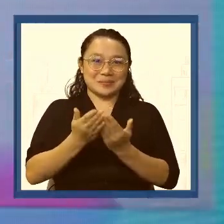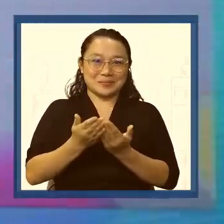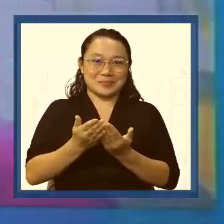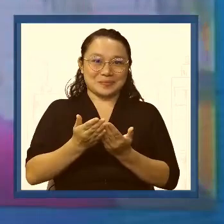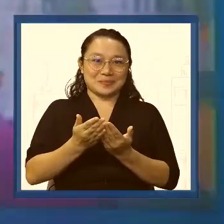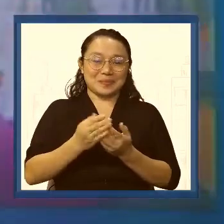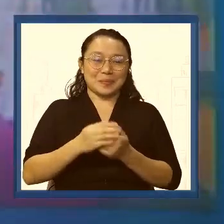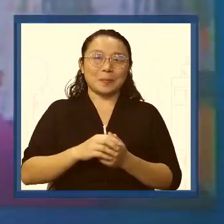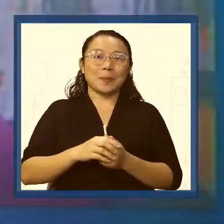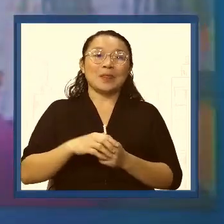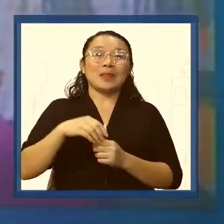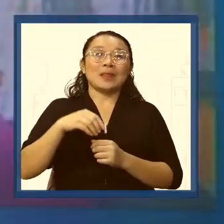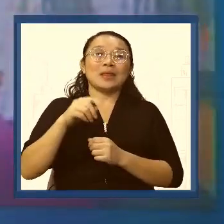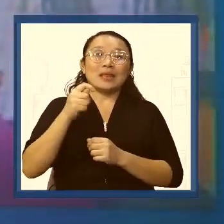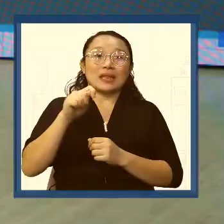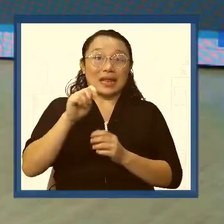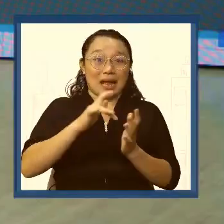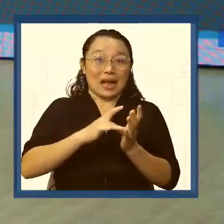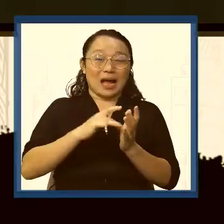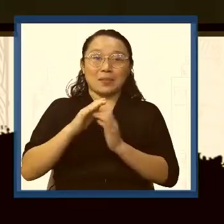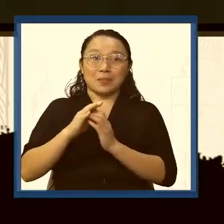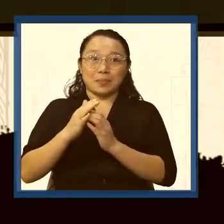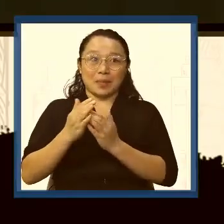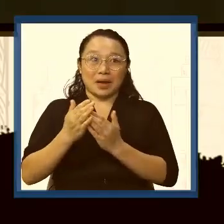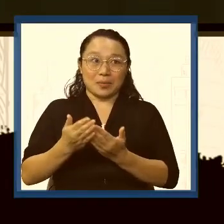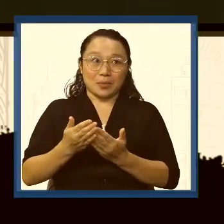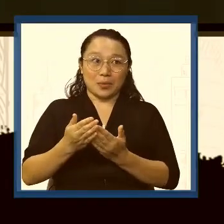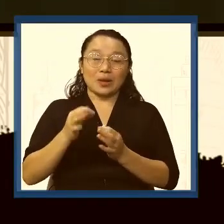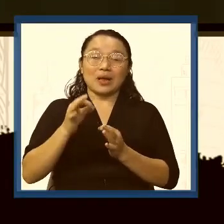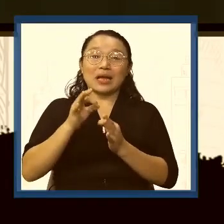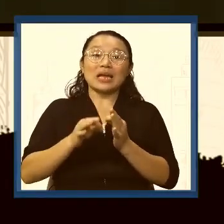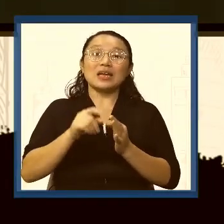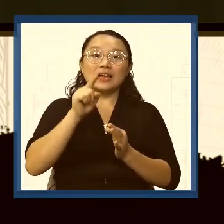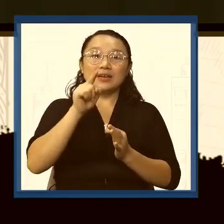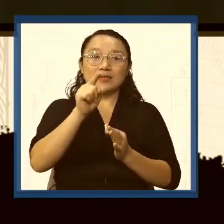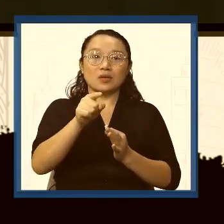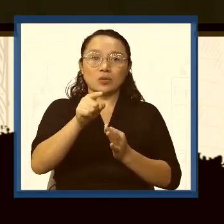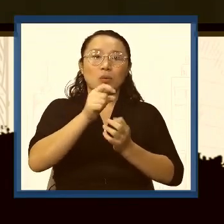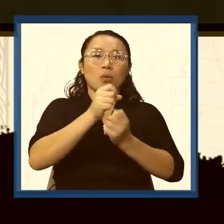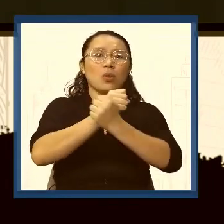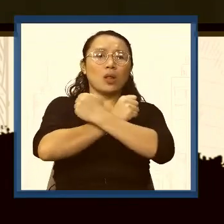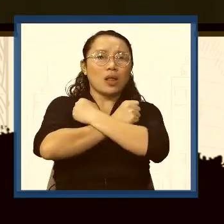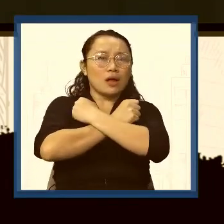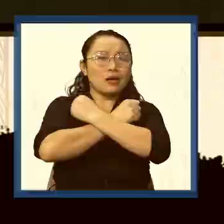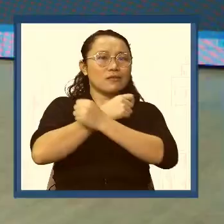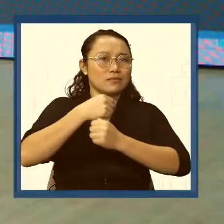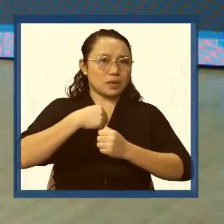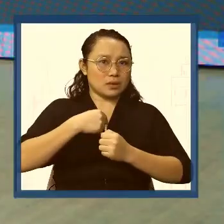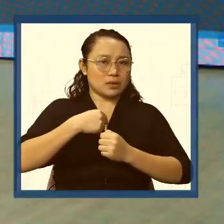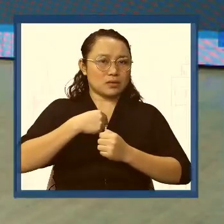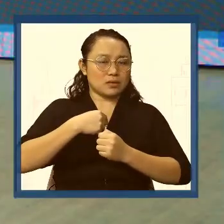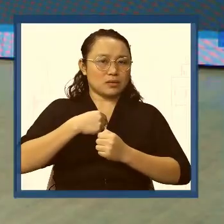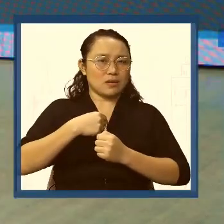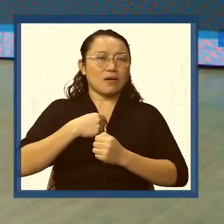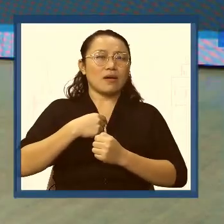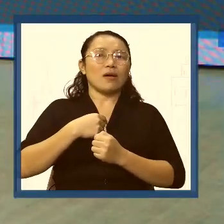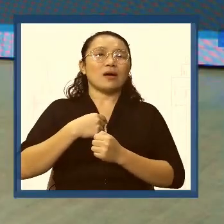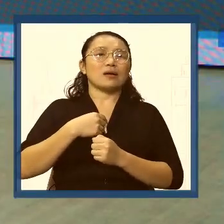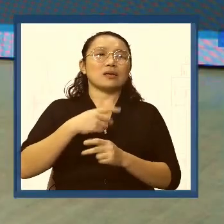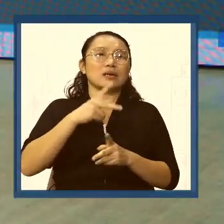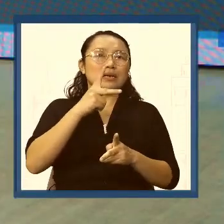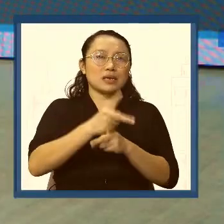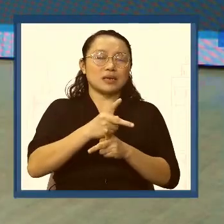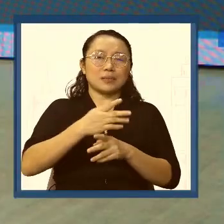sekreto sa balang kasulatan. Kung nahigugma kamo kanako, inyong pagatumanon ang